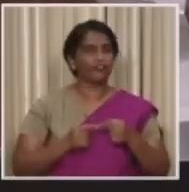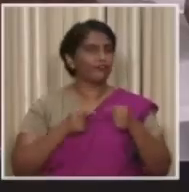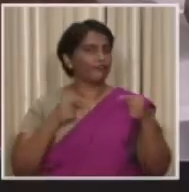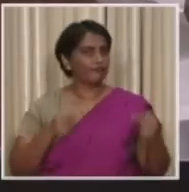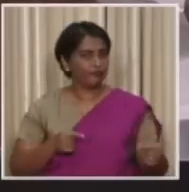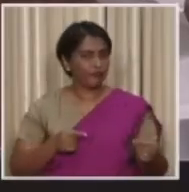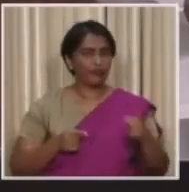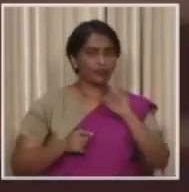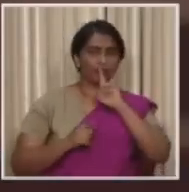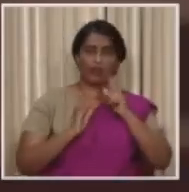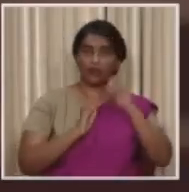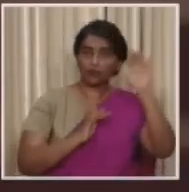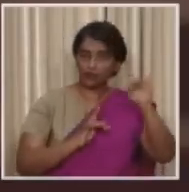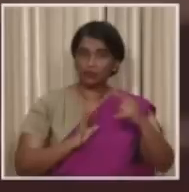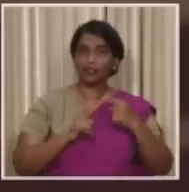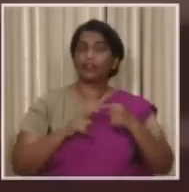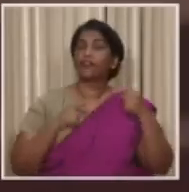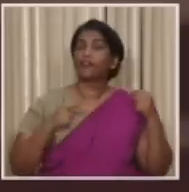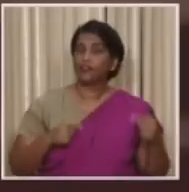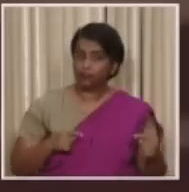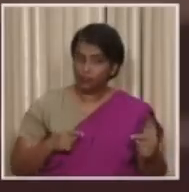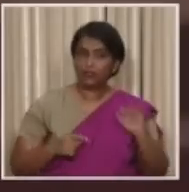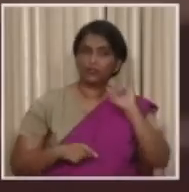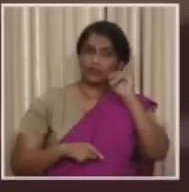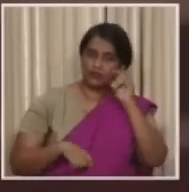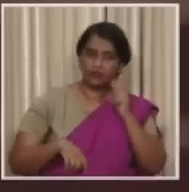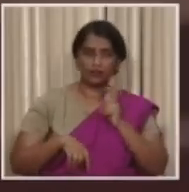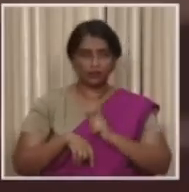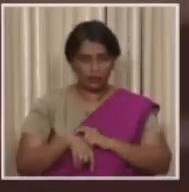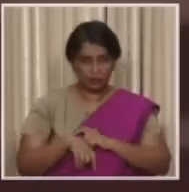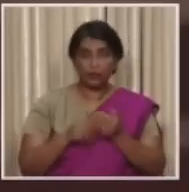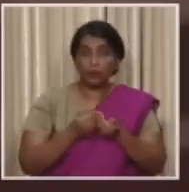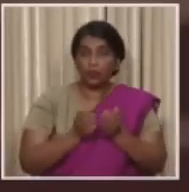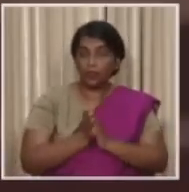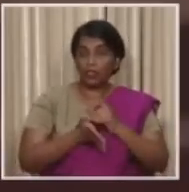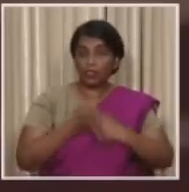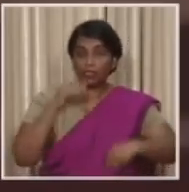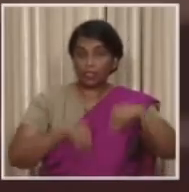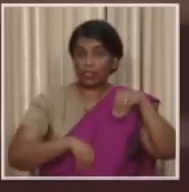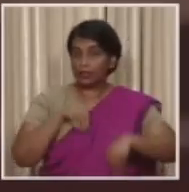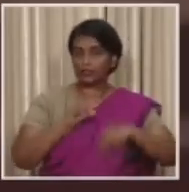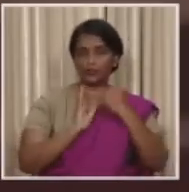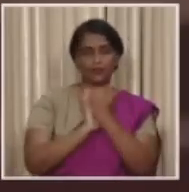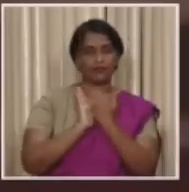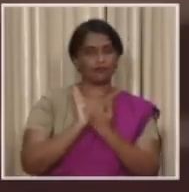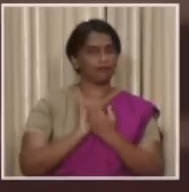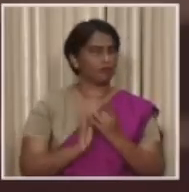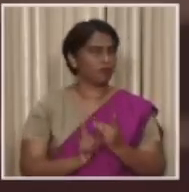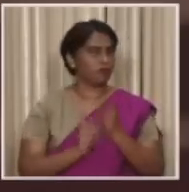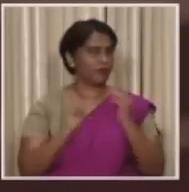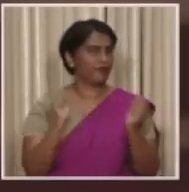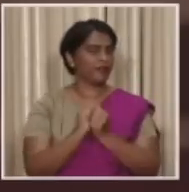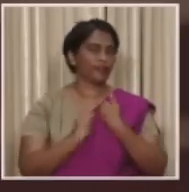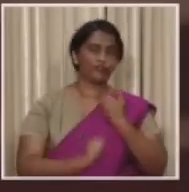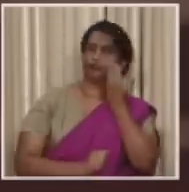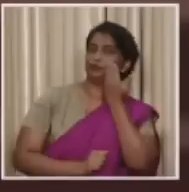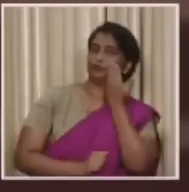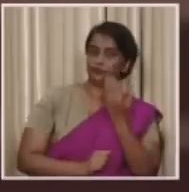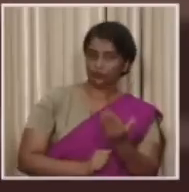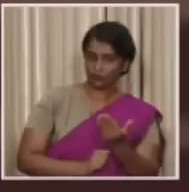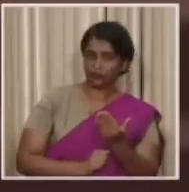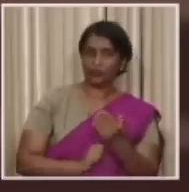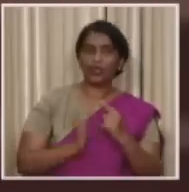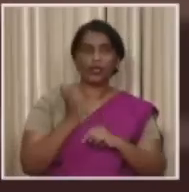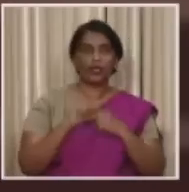විපක්ෂයට ආරාධනා කරාට විපක්ෂය සමහර අවස්ථාවන්දී තමන්ගේ දේශපාලන න්‍යායපත්‍රය ක්‍රියාත්මක කරන්න උත්සාහ කරන බව අපි දකිනවා.